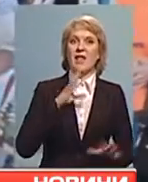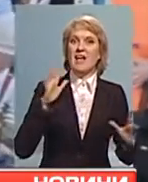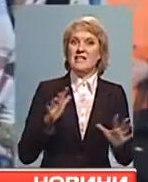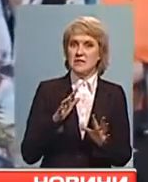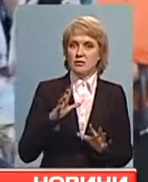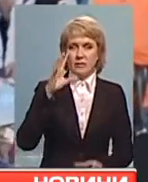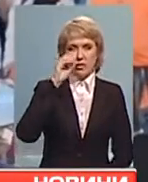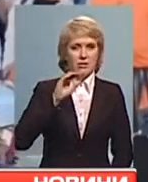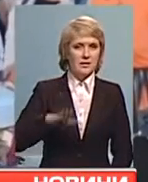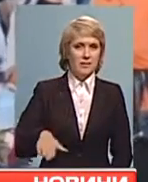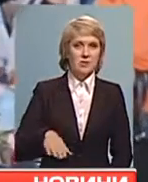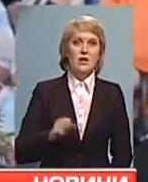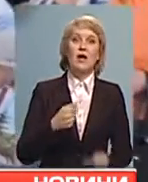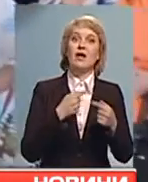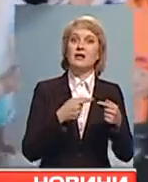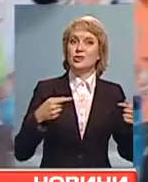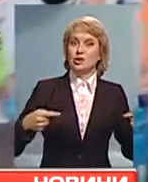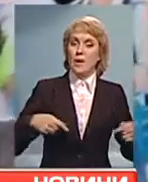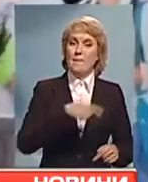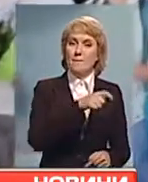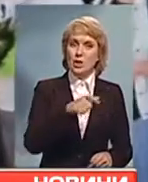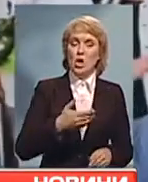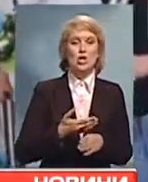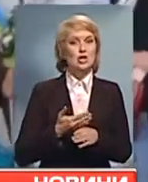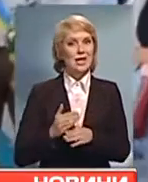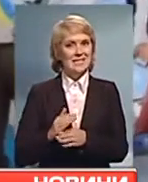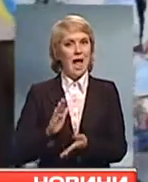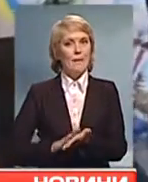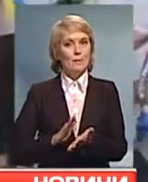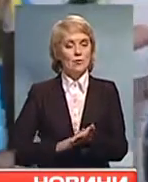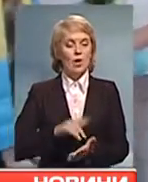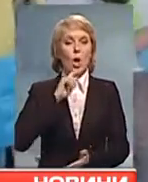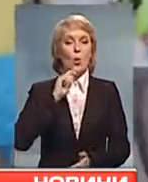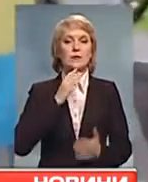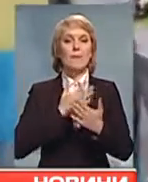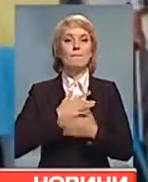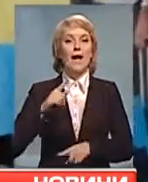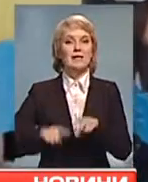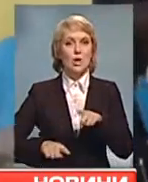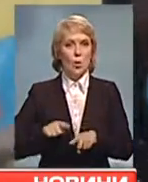співи не зважили. Щодо інших пасажирів, то частина аплодувала українським патріотам,